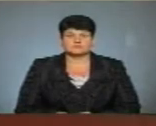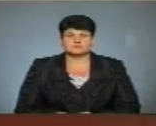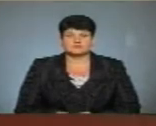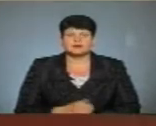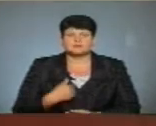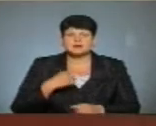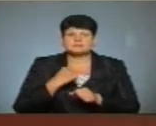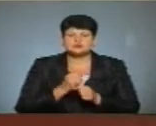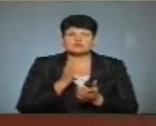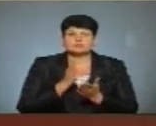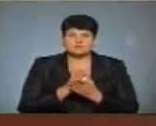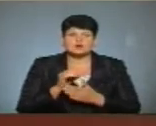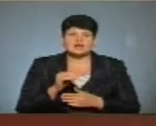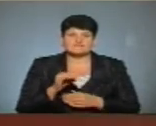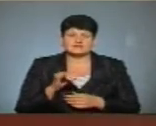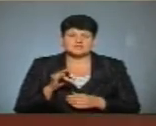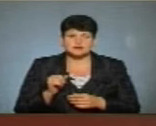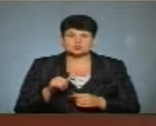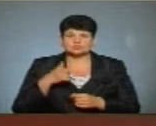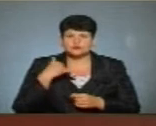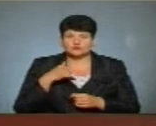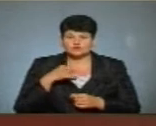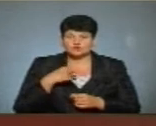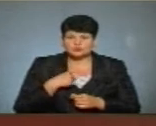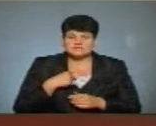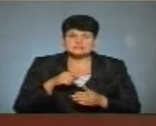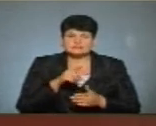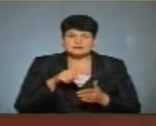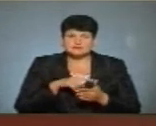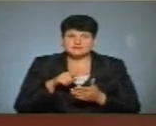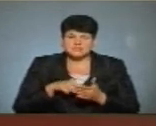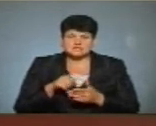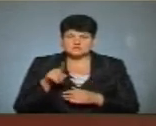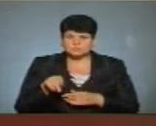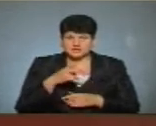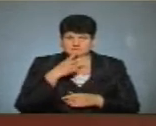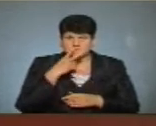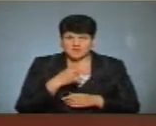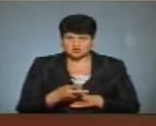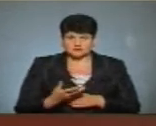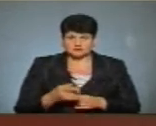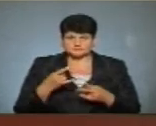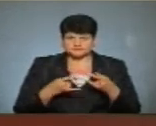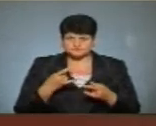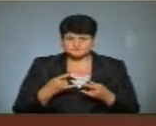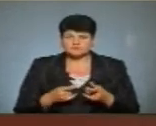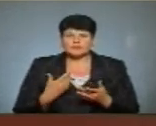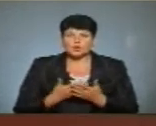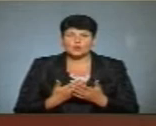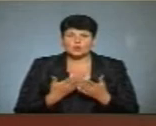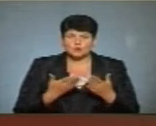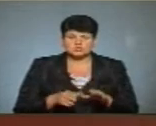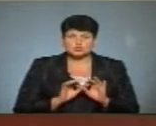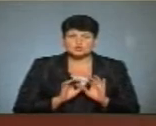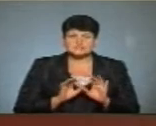Ми працюємо в прямому ефірі, тому телефонуйте до нас, ставте свої запитання за номером, який бачите на екрані. Отже,